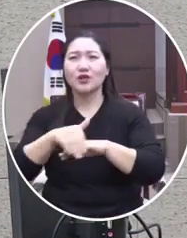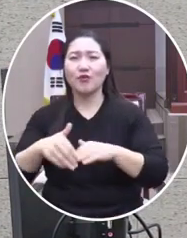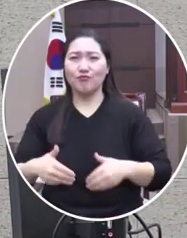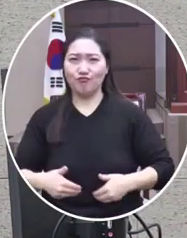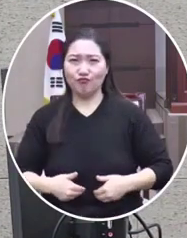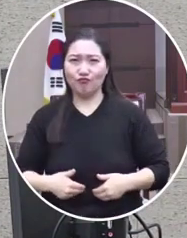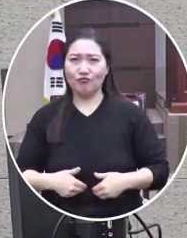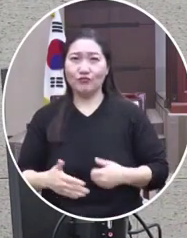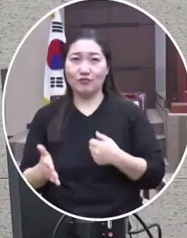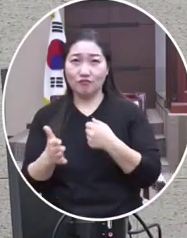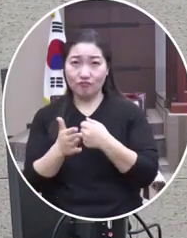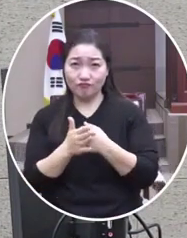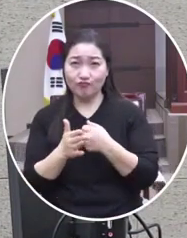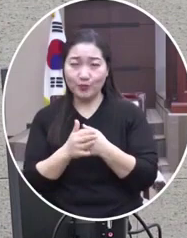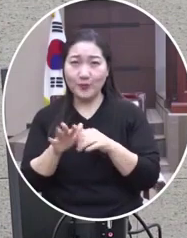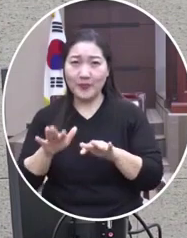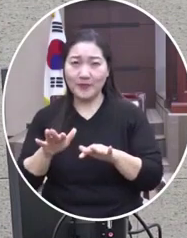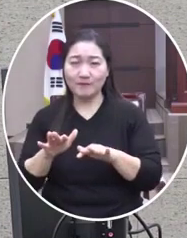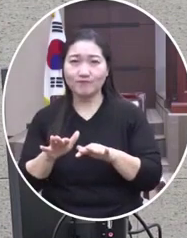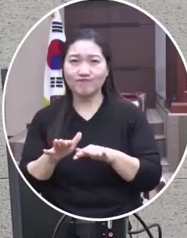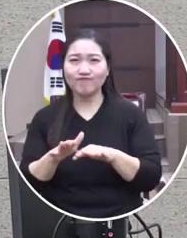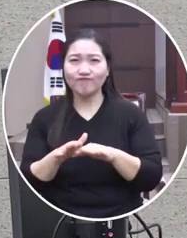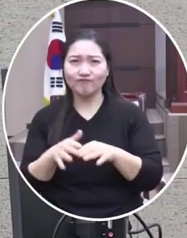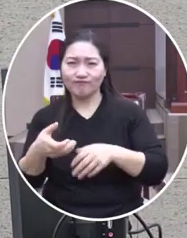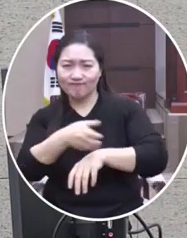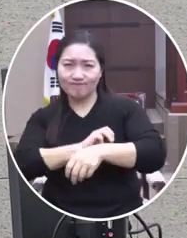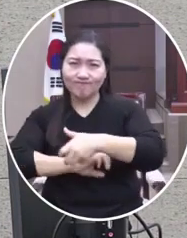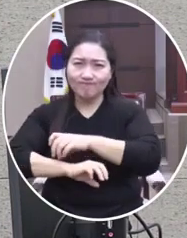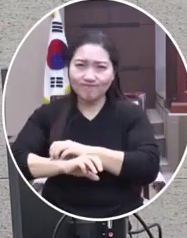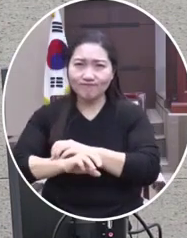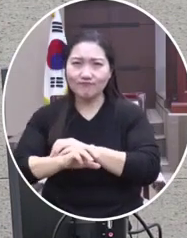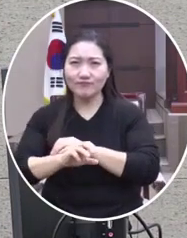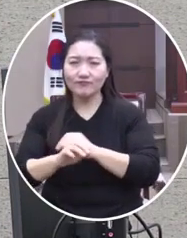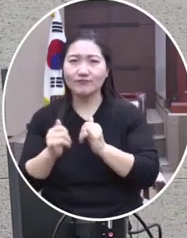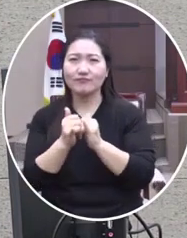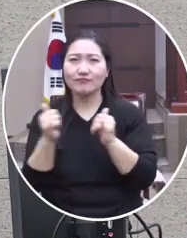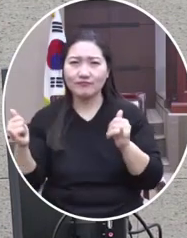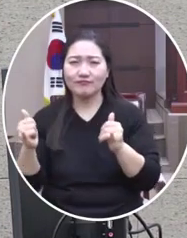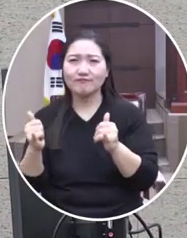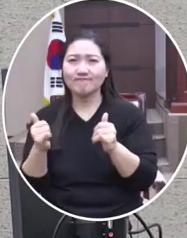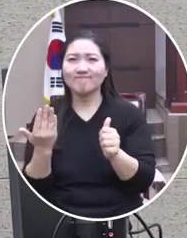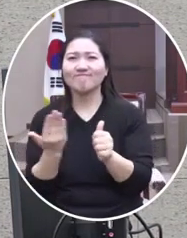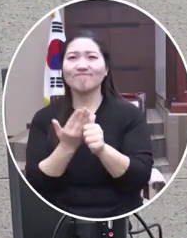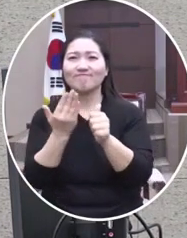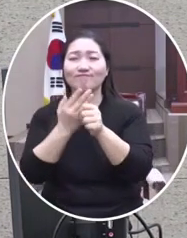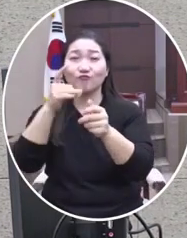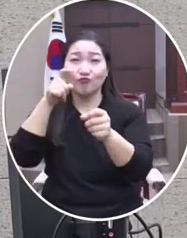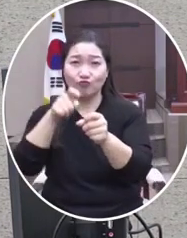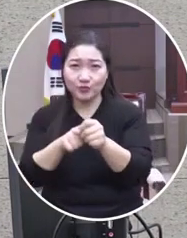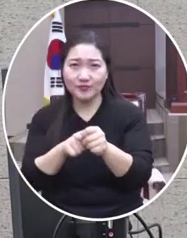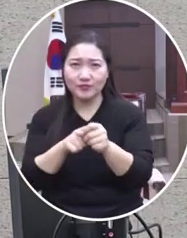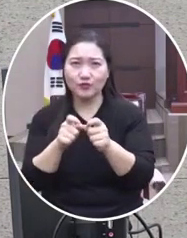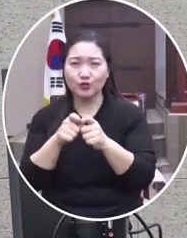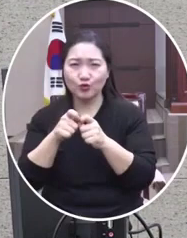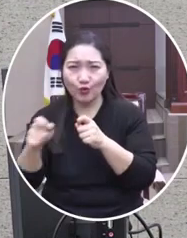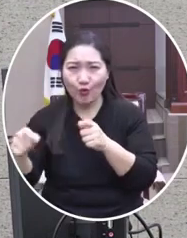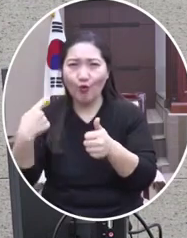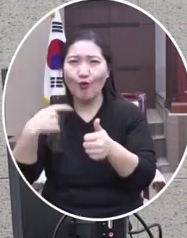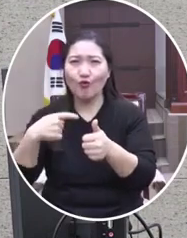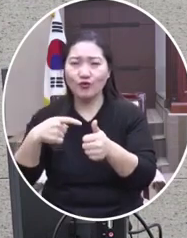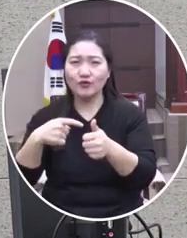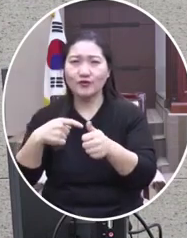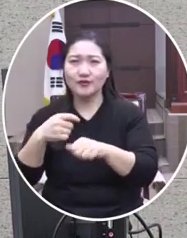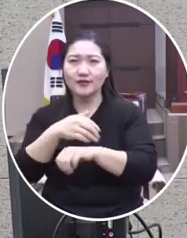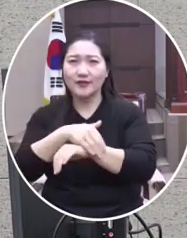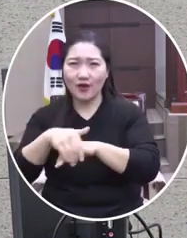시급했습니다 이에 따라 유능하고 능동적인 인재 양성을 목표로 중장기 교육 훈련 기본